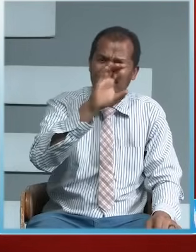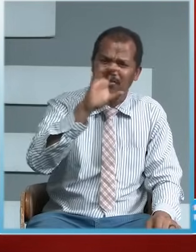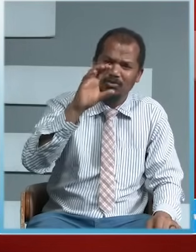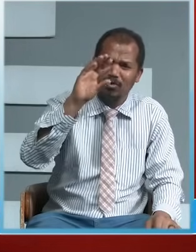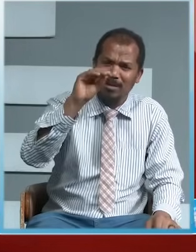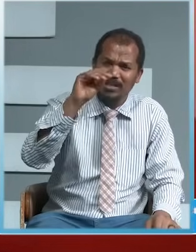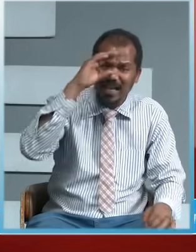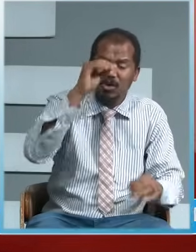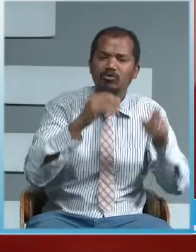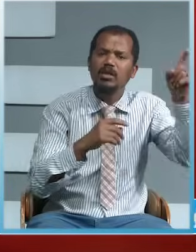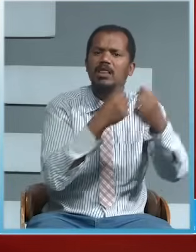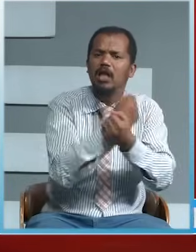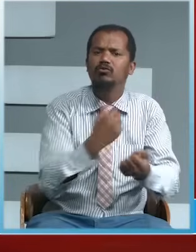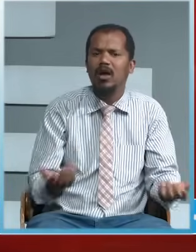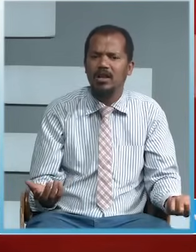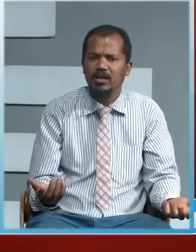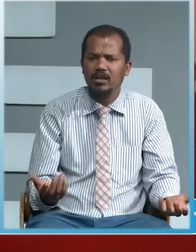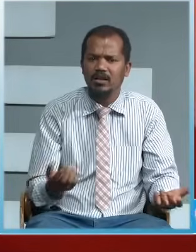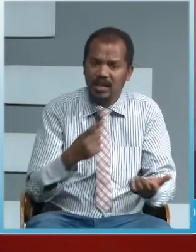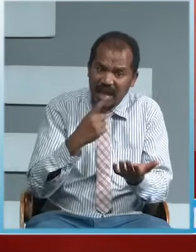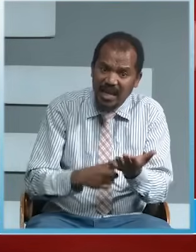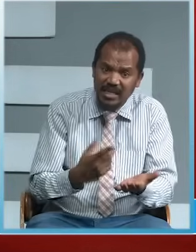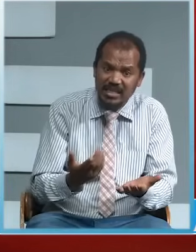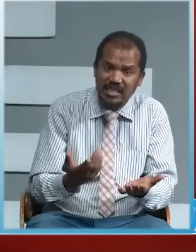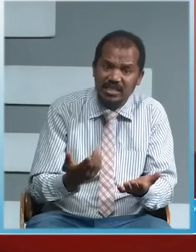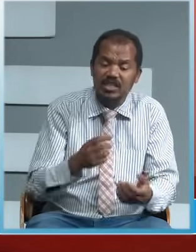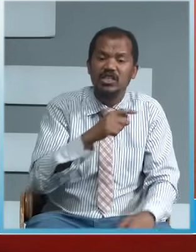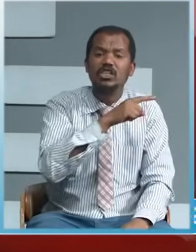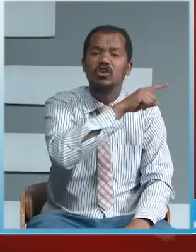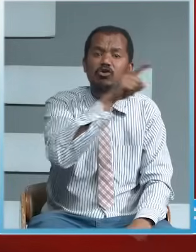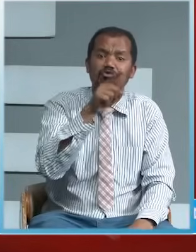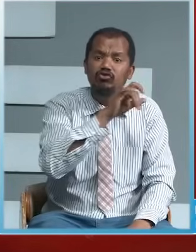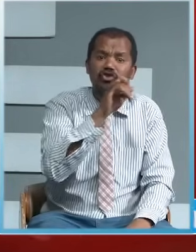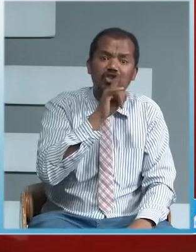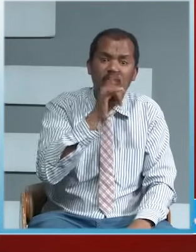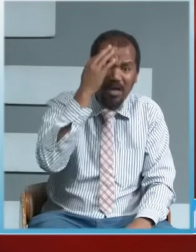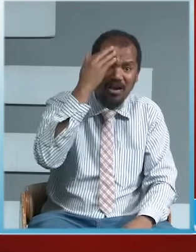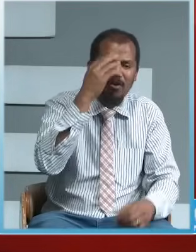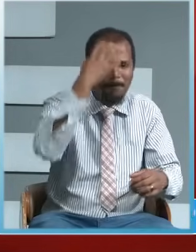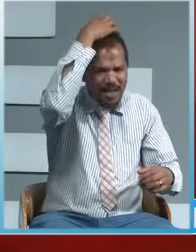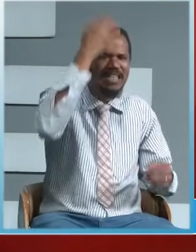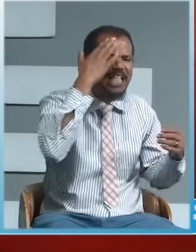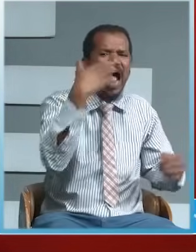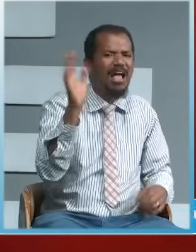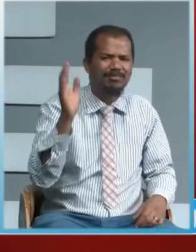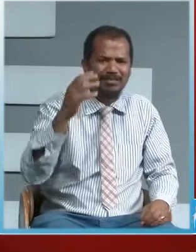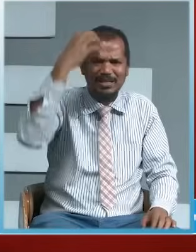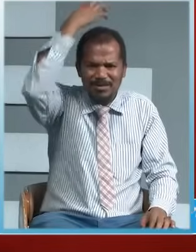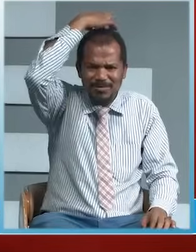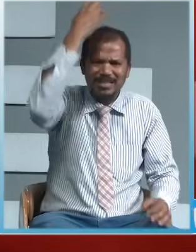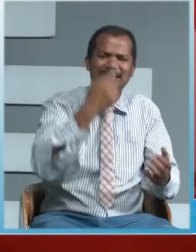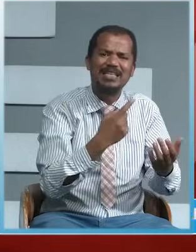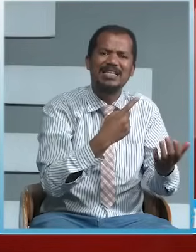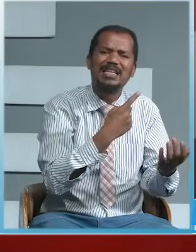450 ሰው እዛ ታስሮ ነው ያለ። ይህንን እነሱ ነው እንጂ የሚያውቁት መንግስት አያውቅም።